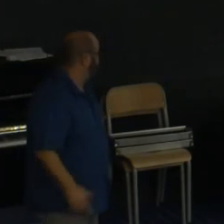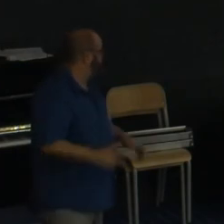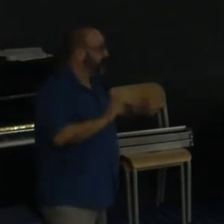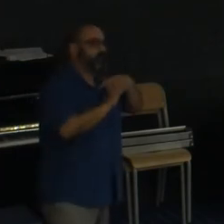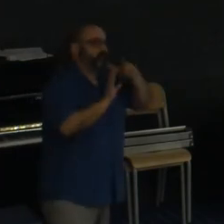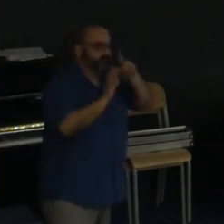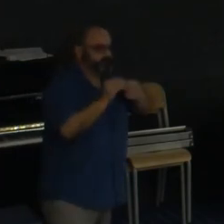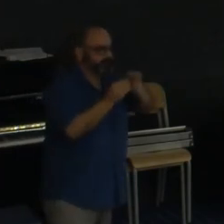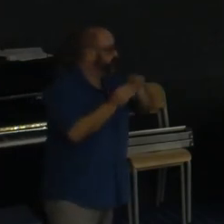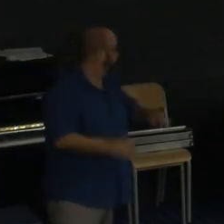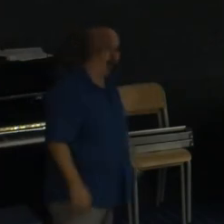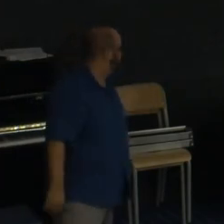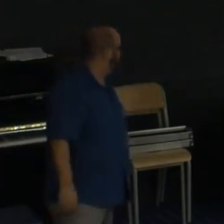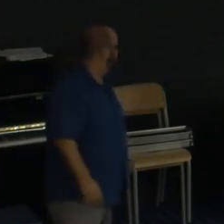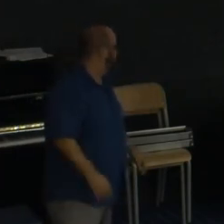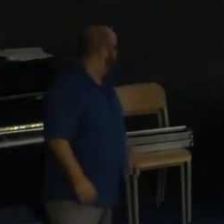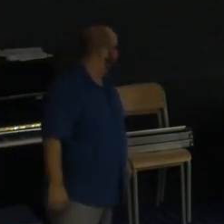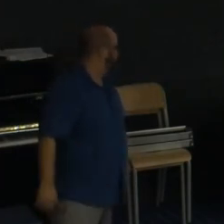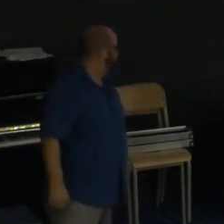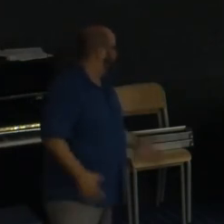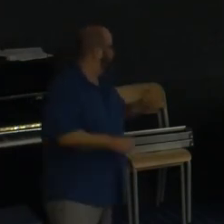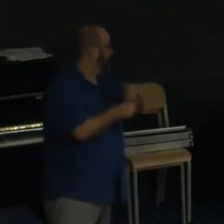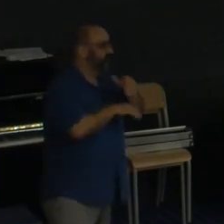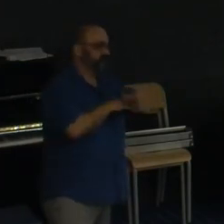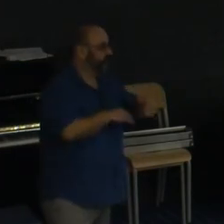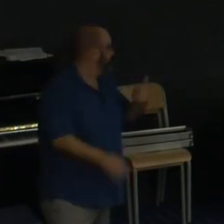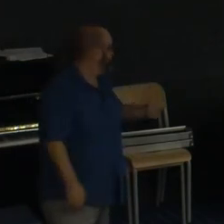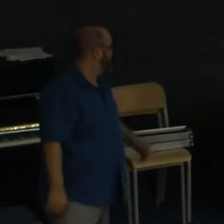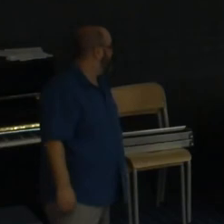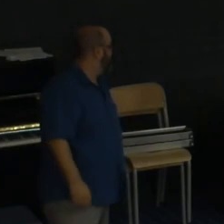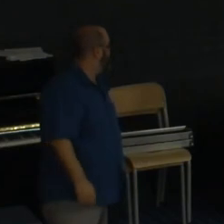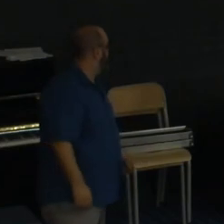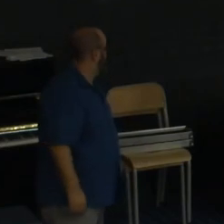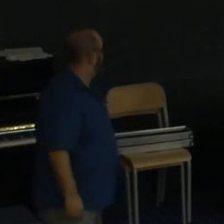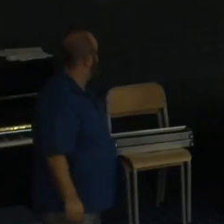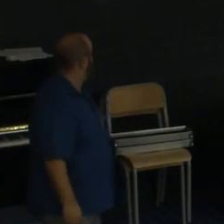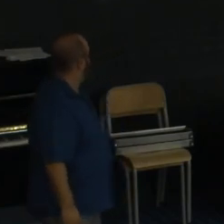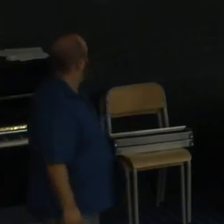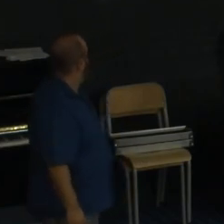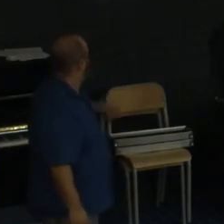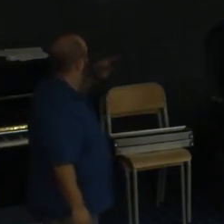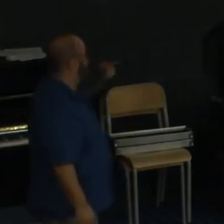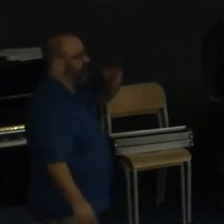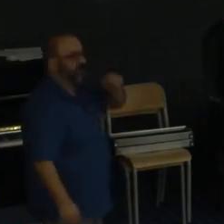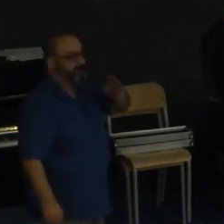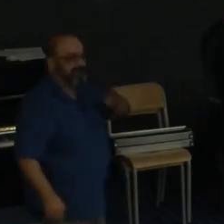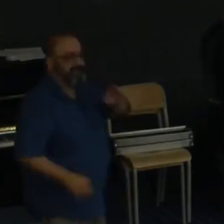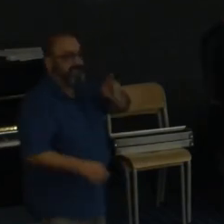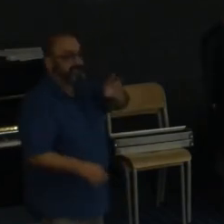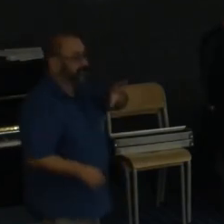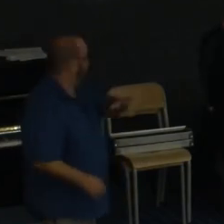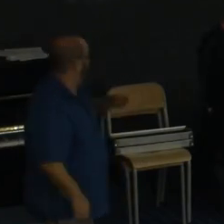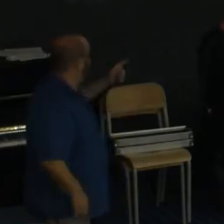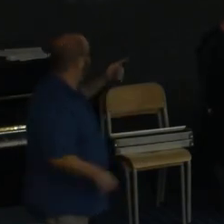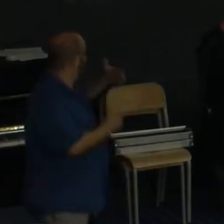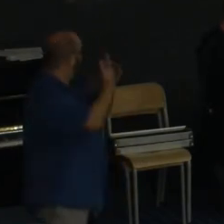amusé à faire un petit fichier PDBRC. Et dedans, ce fichier PDBRC est directement